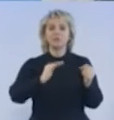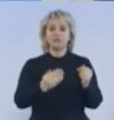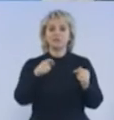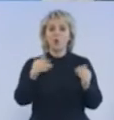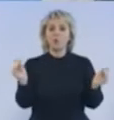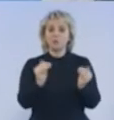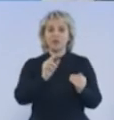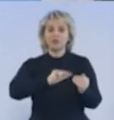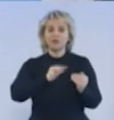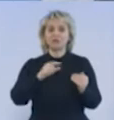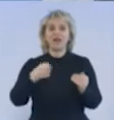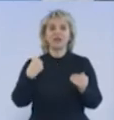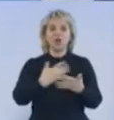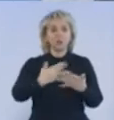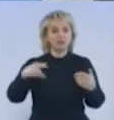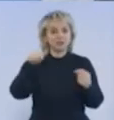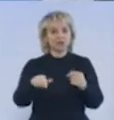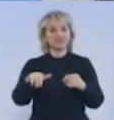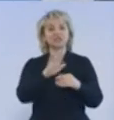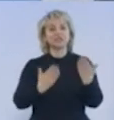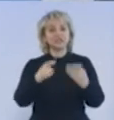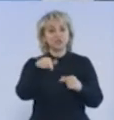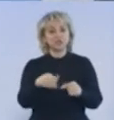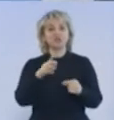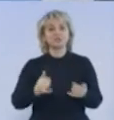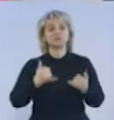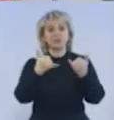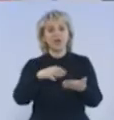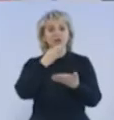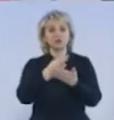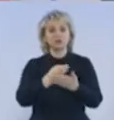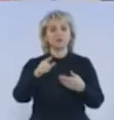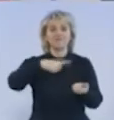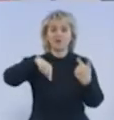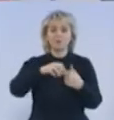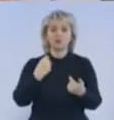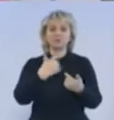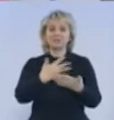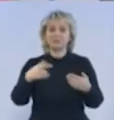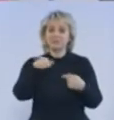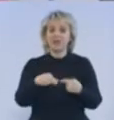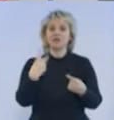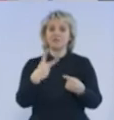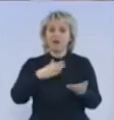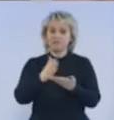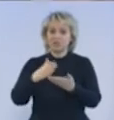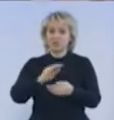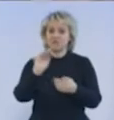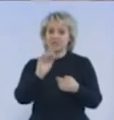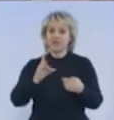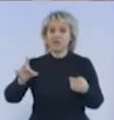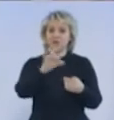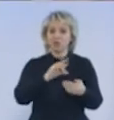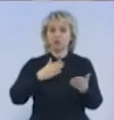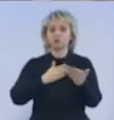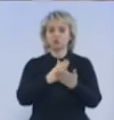Предпринимателям упростят работу на алкогольном рынке. Если сейчас они должны предоставлять отчетность об обороте спиртного в два ведомства – федеральную и